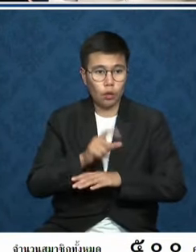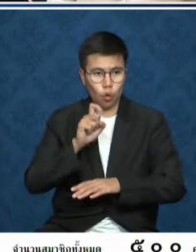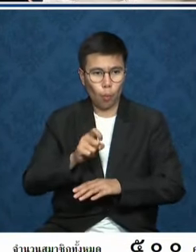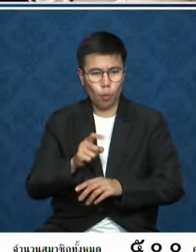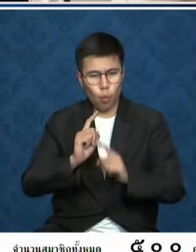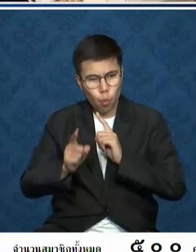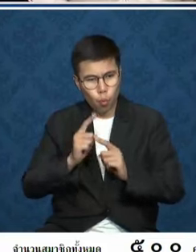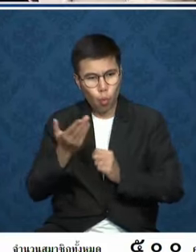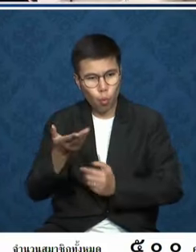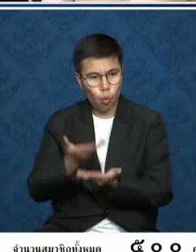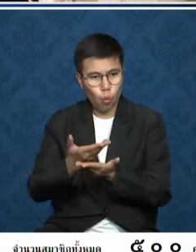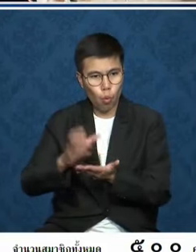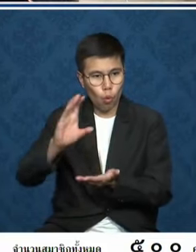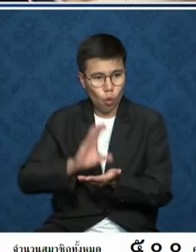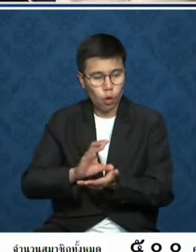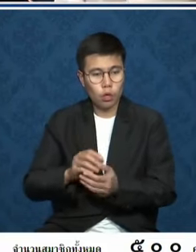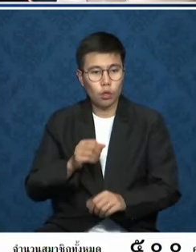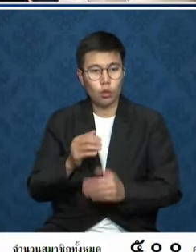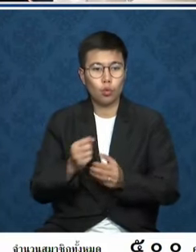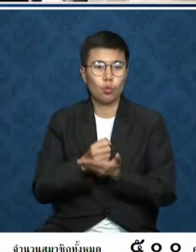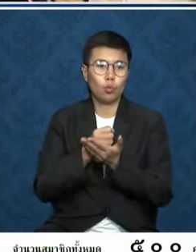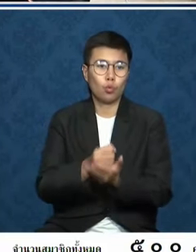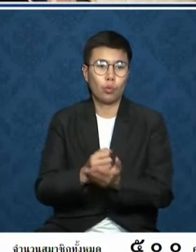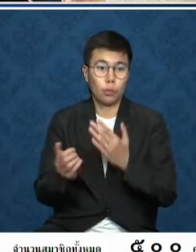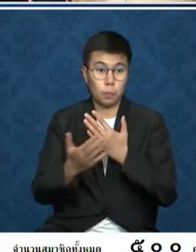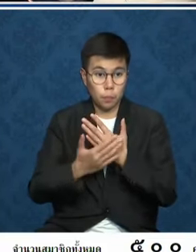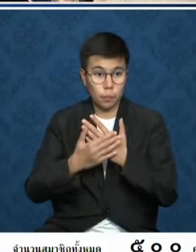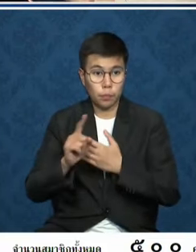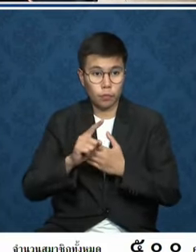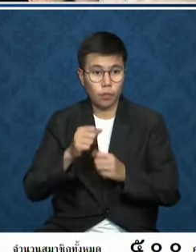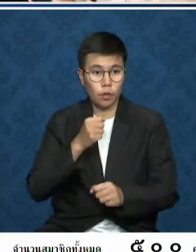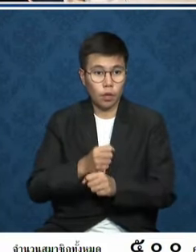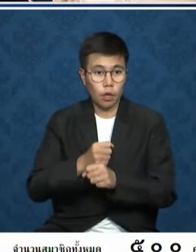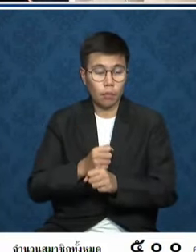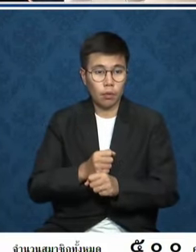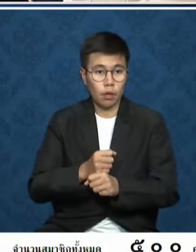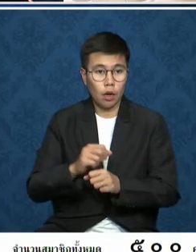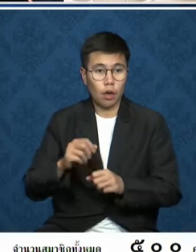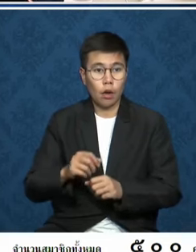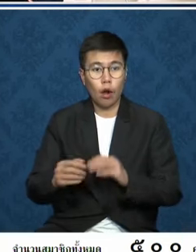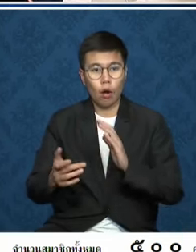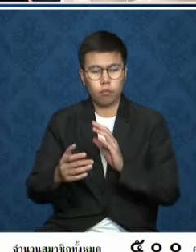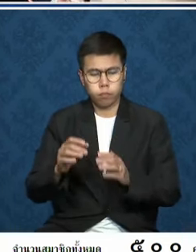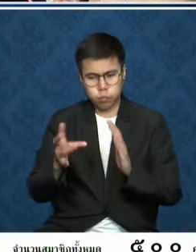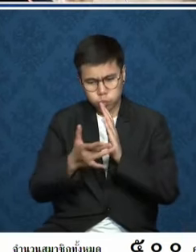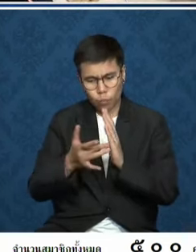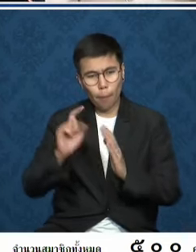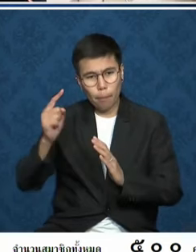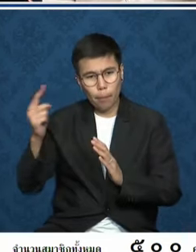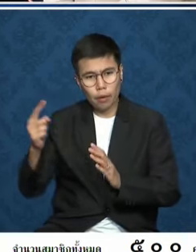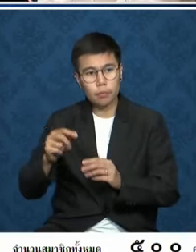กว่านี้นะครับ 2.ต้องกระตุ้น ในการสรางนวัตกรรที่ทะเยอทยานมากขึ้นครั3.